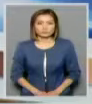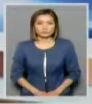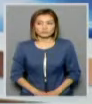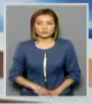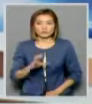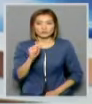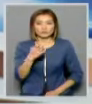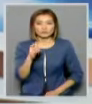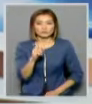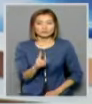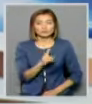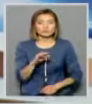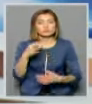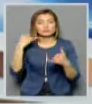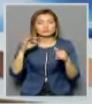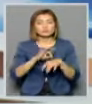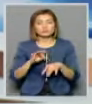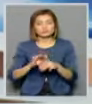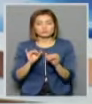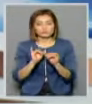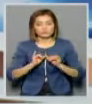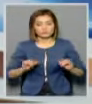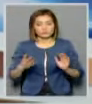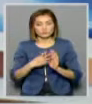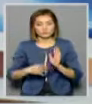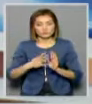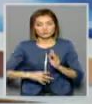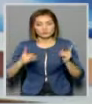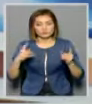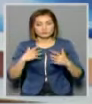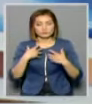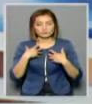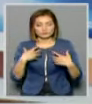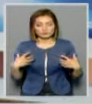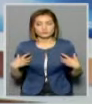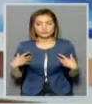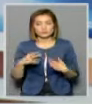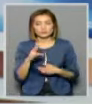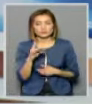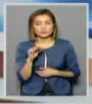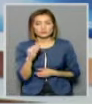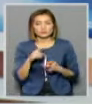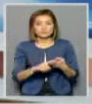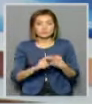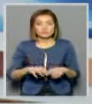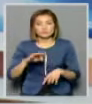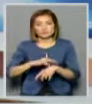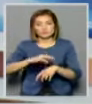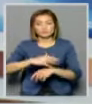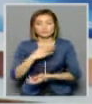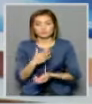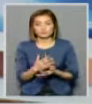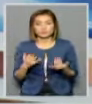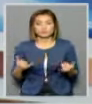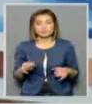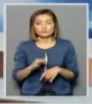Сағызда мал ауруы өршіп тұр. Сынама нәтижесінде 90-ға жуық әрі қарадан жұқпалы ринотрахиттік вирусты диарея анықталды.